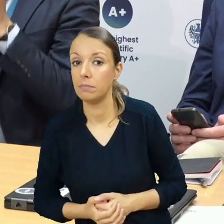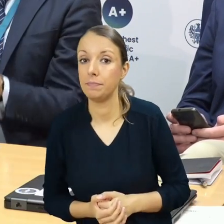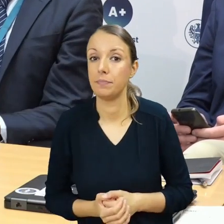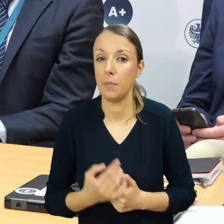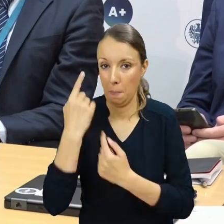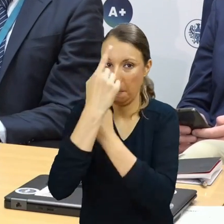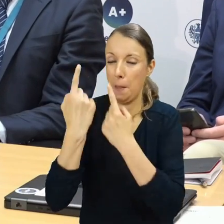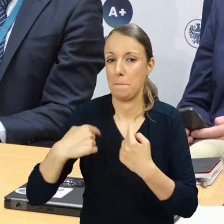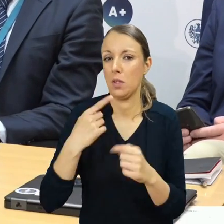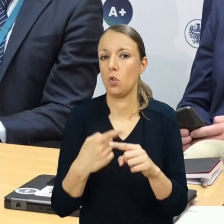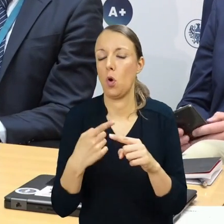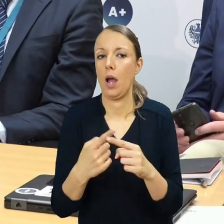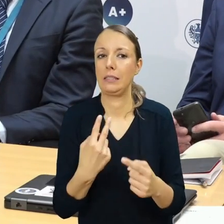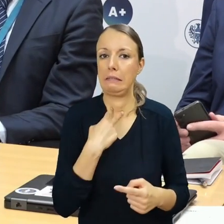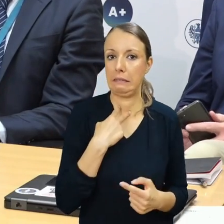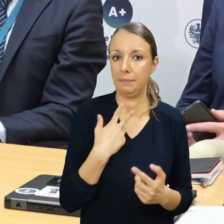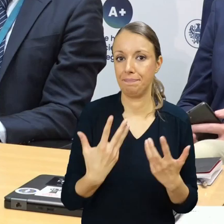pułapkę